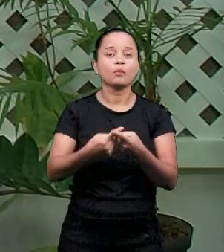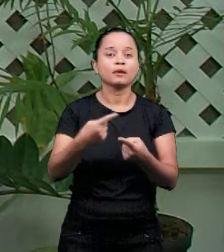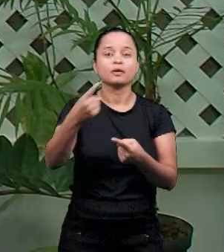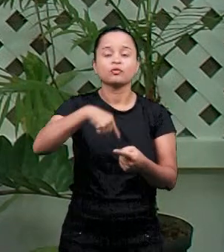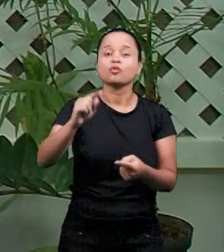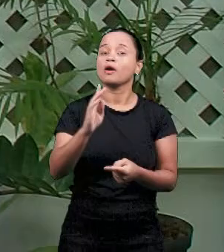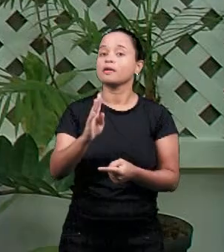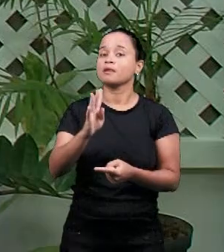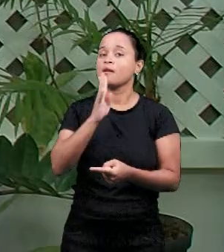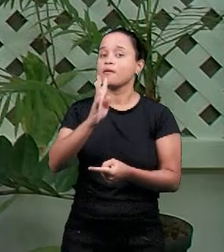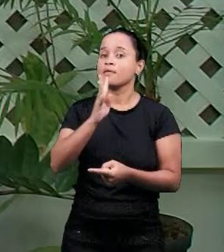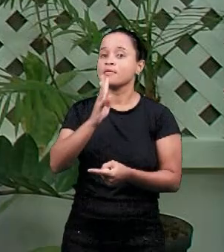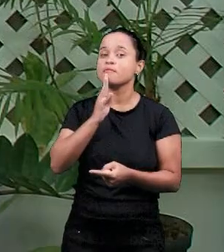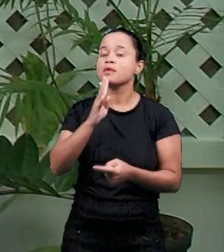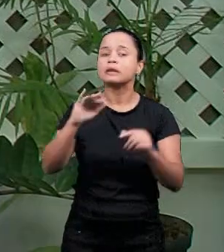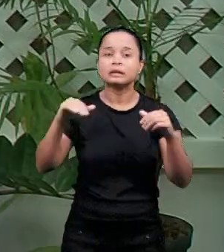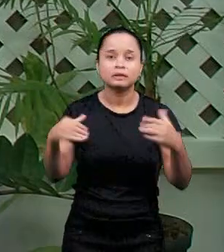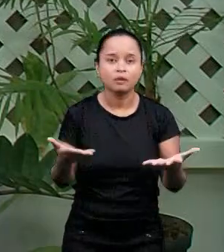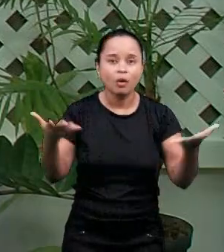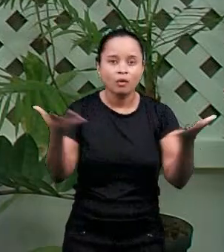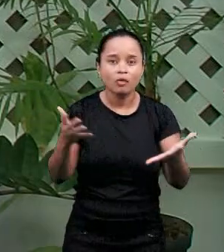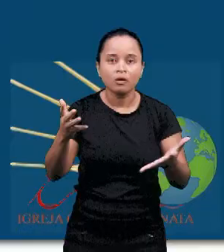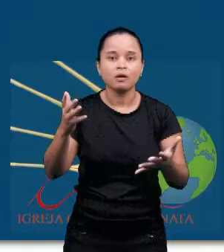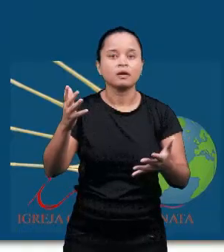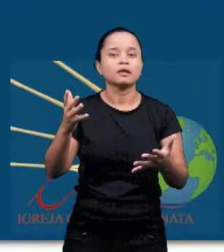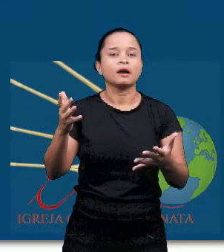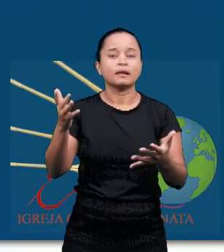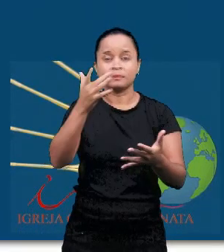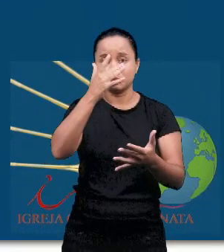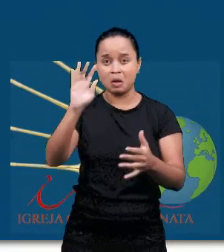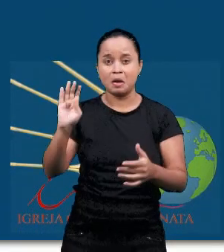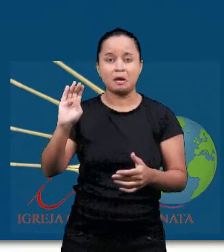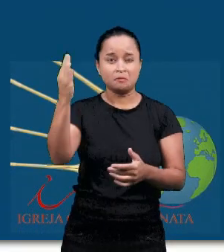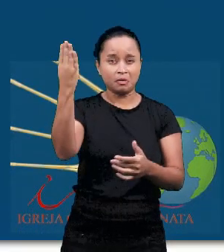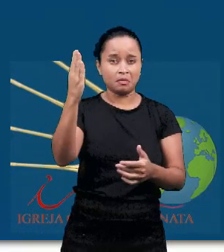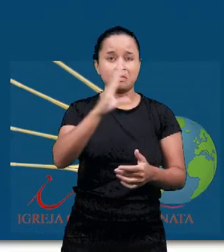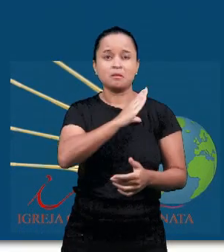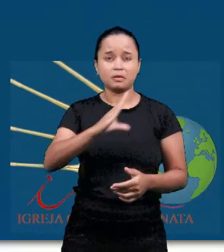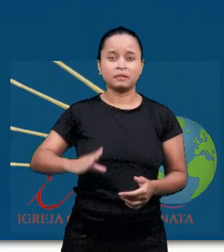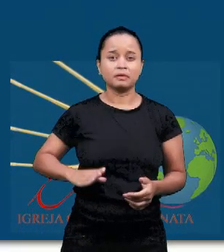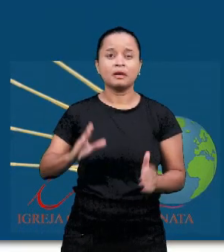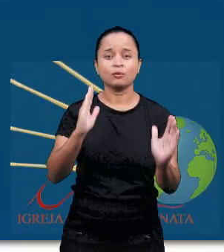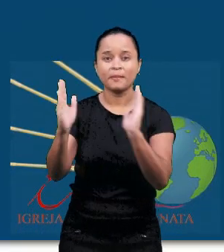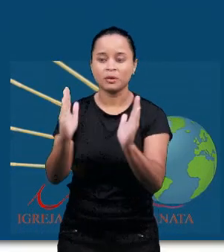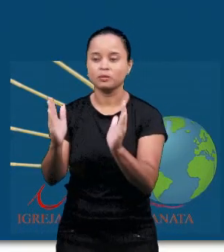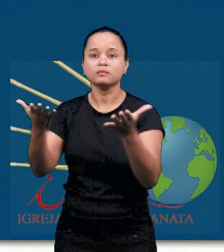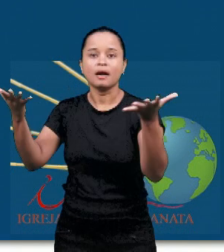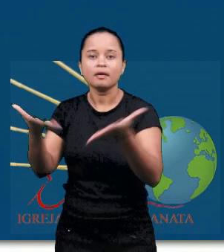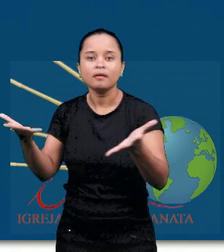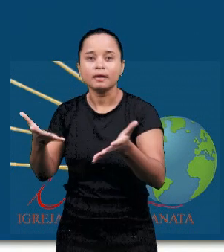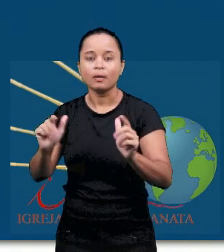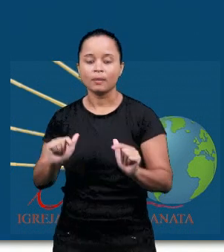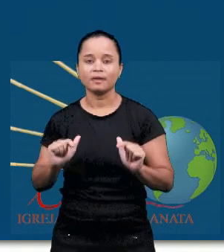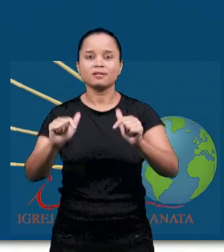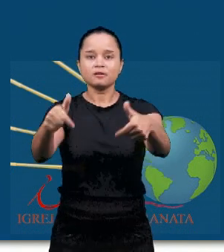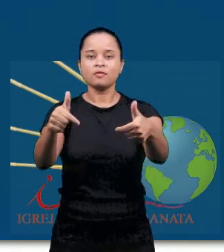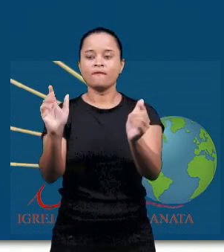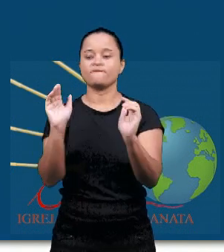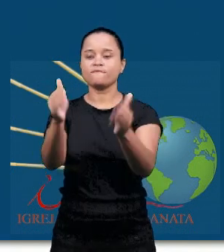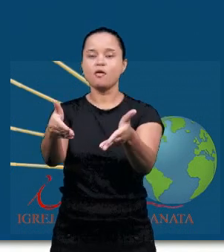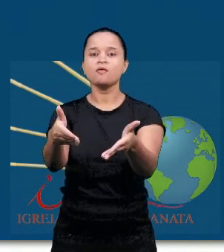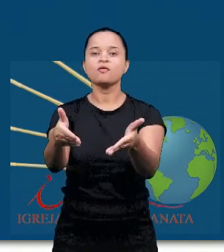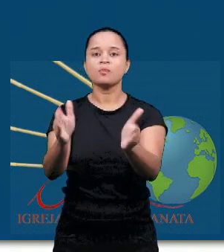Donc, l'antichrist, c'est une figure de cette dernière heure. C'est une opération spécifique de cette dernière heure.